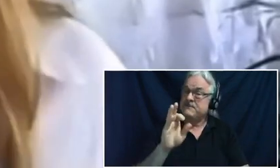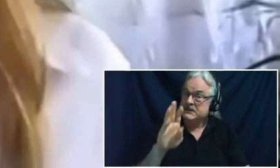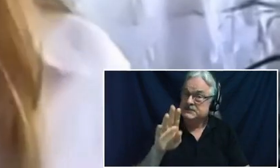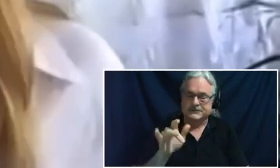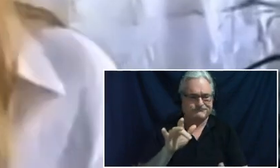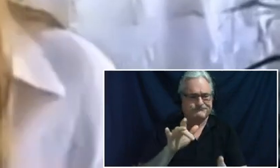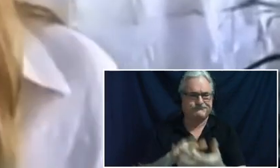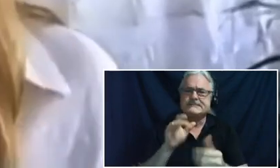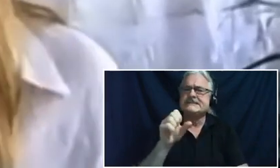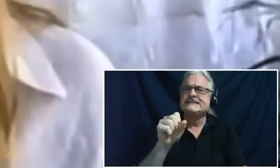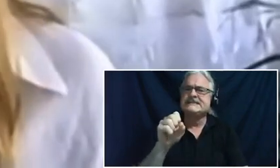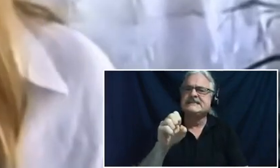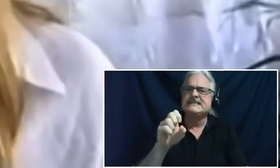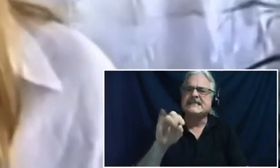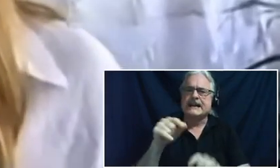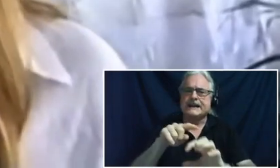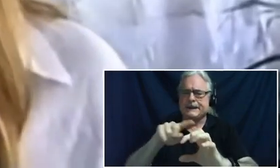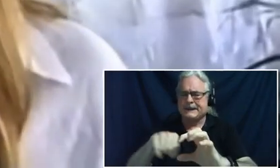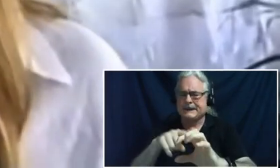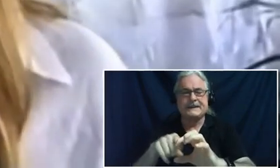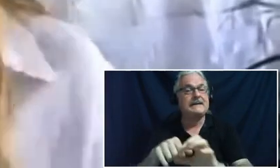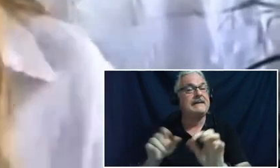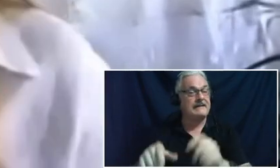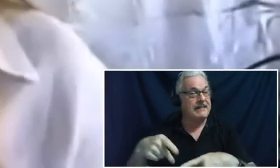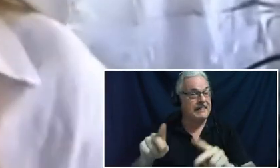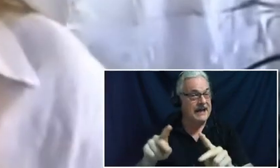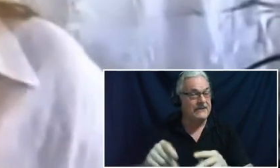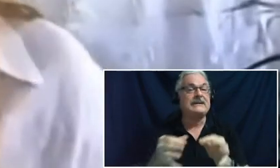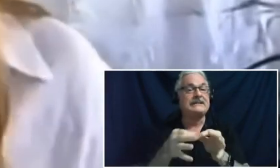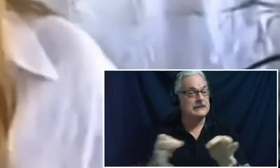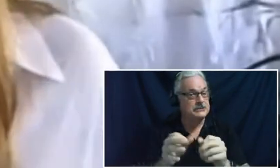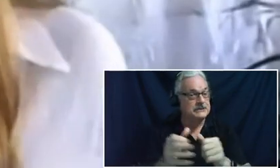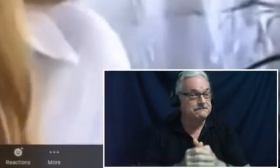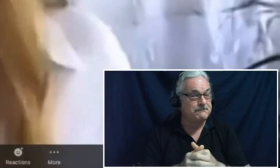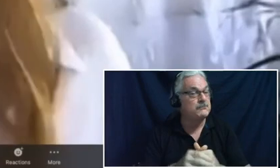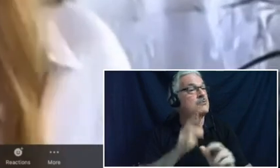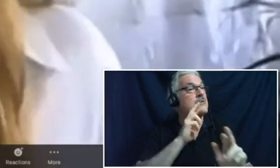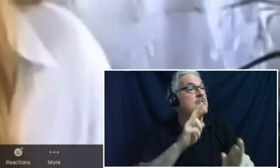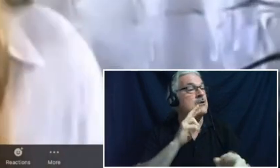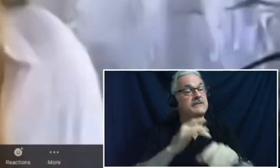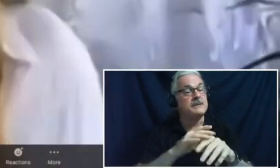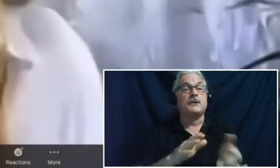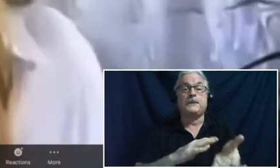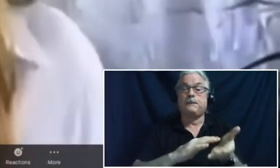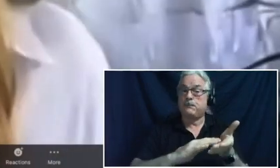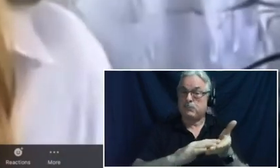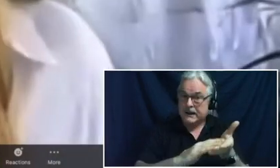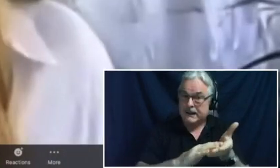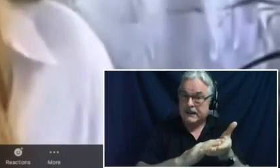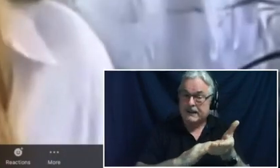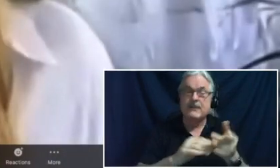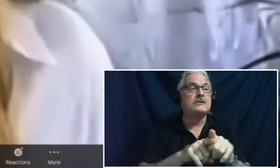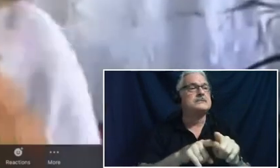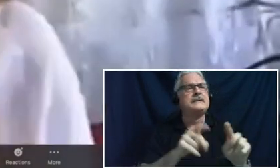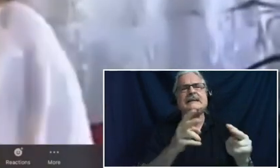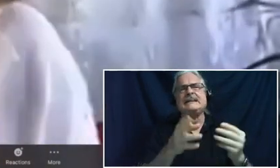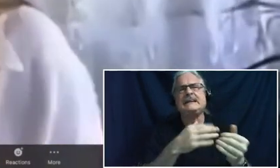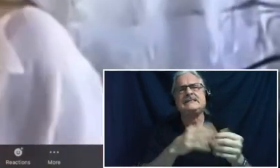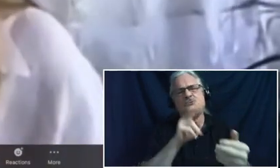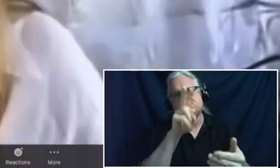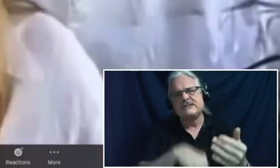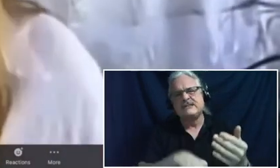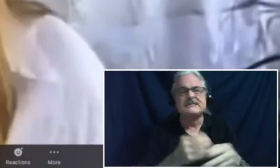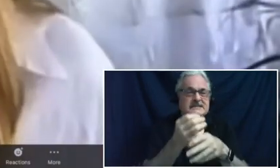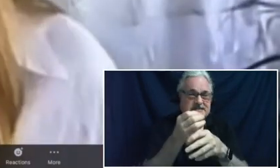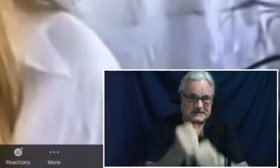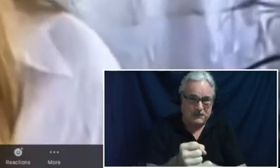Si vous êtes sur Facebook, vous cliquez sur la roue des réglages pour obtenir les sous-titres en direct. Le rapport est disponible en braille avec un résumé facile à lire, ce